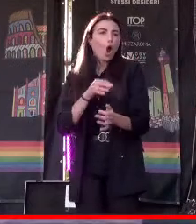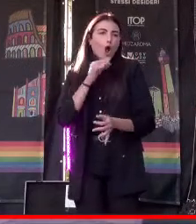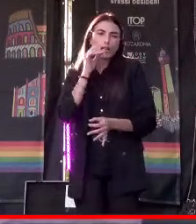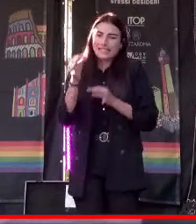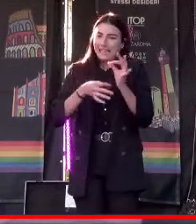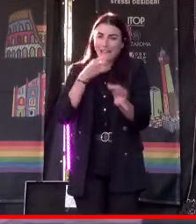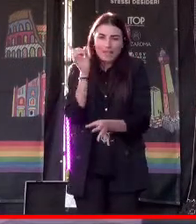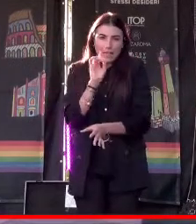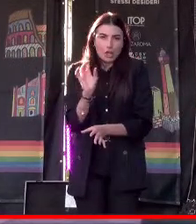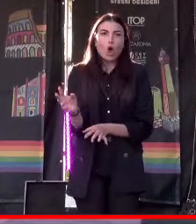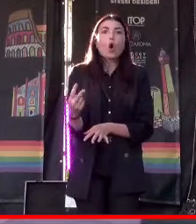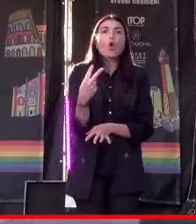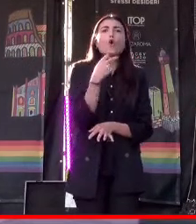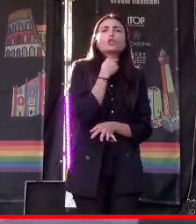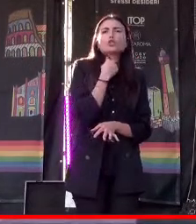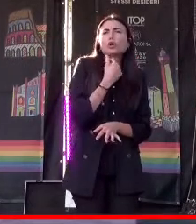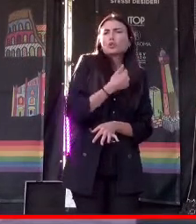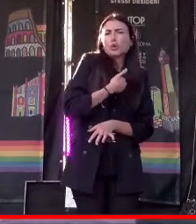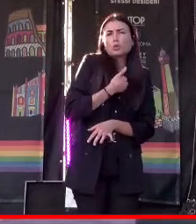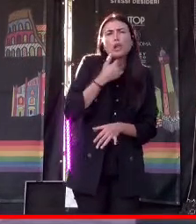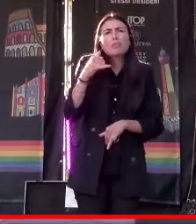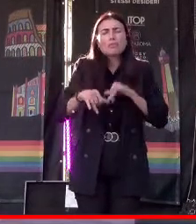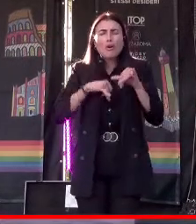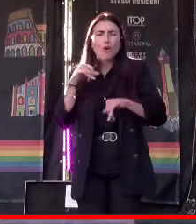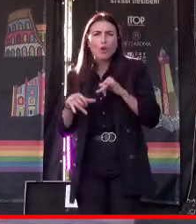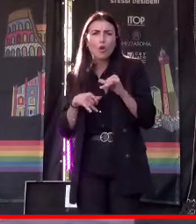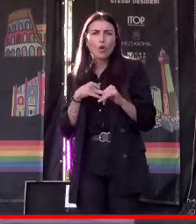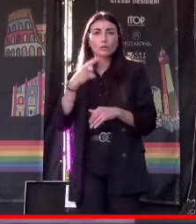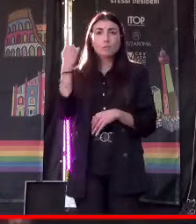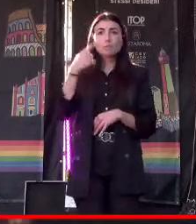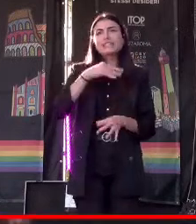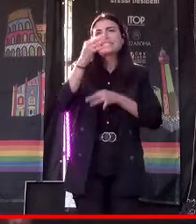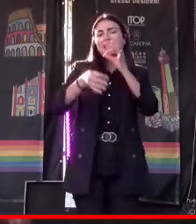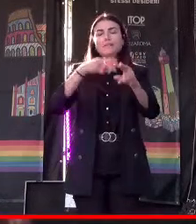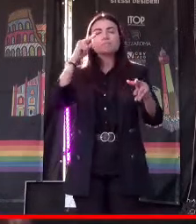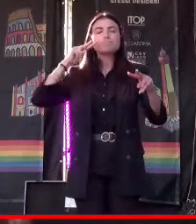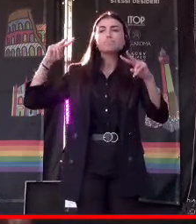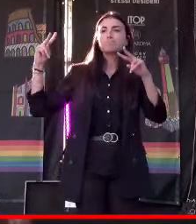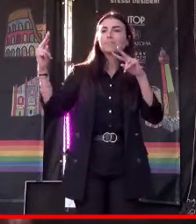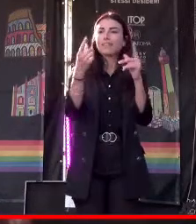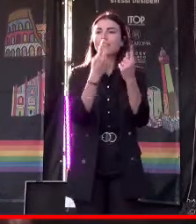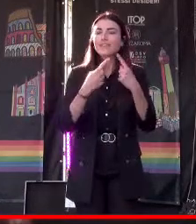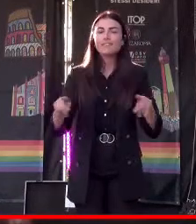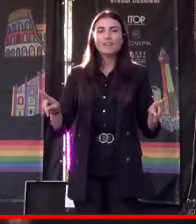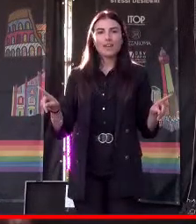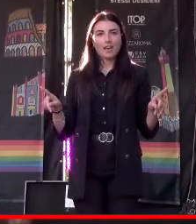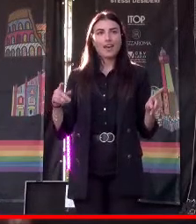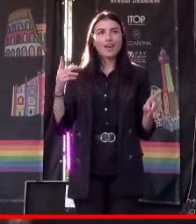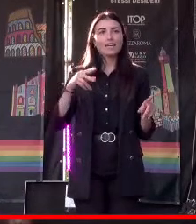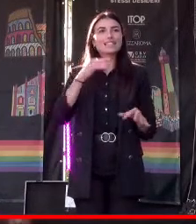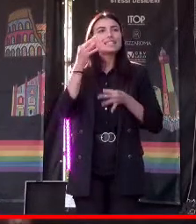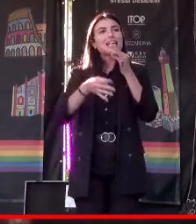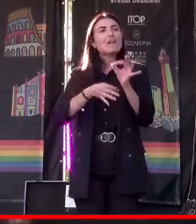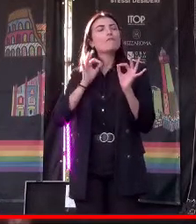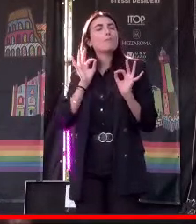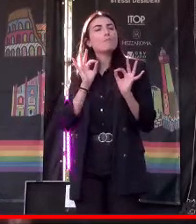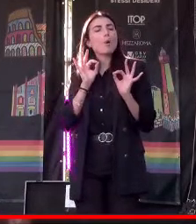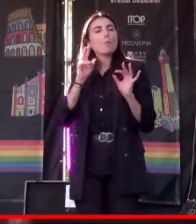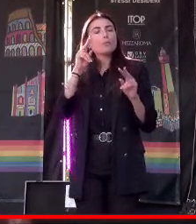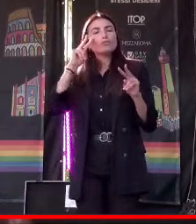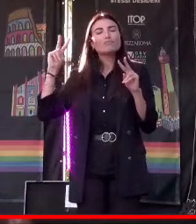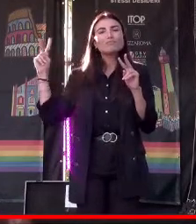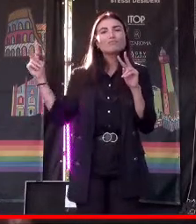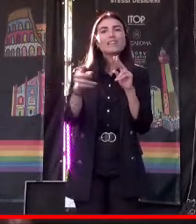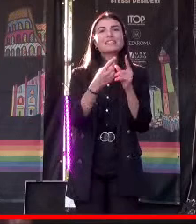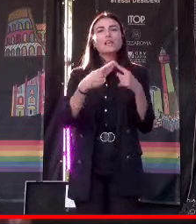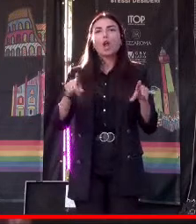solitudine e dolore. Quindi è un passaggio di prospettiva, ecco, quello è l'unica cosa su cui noi possiamo focalizzare la nostra attenzione, non essendo progettisti e non